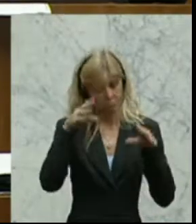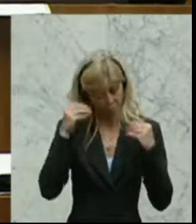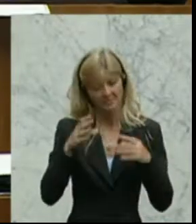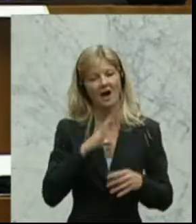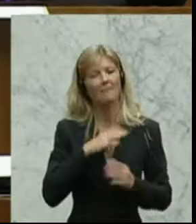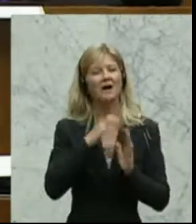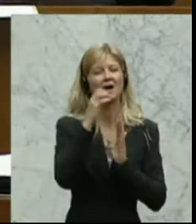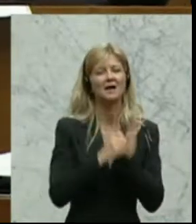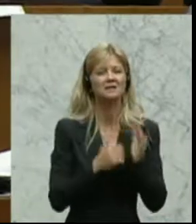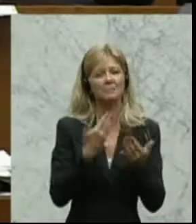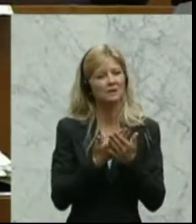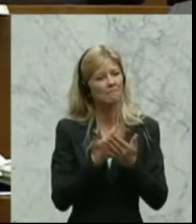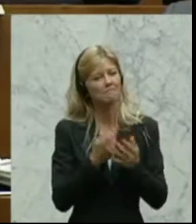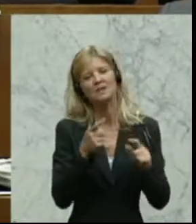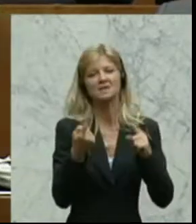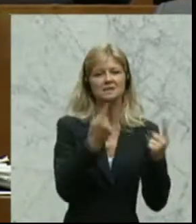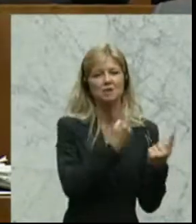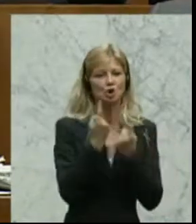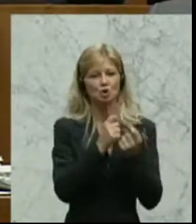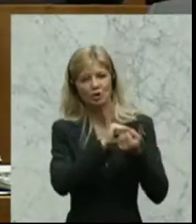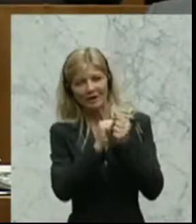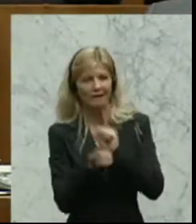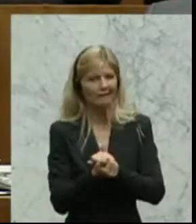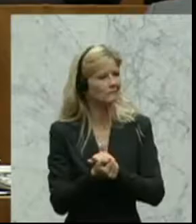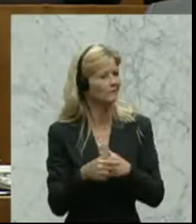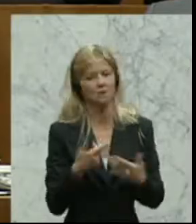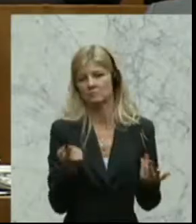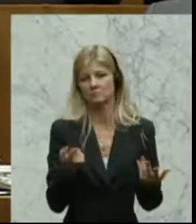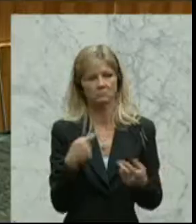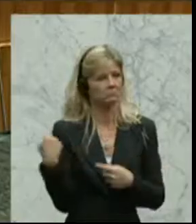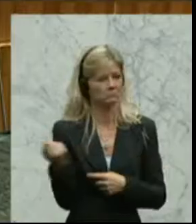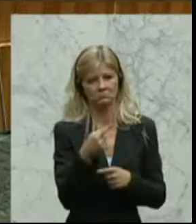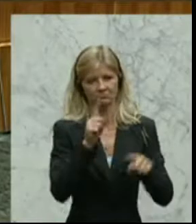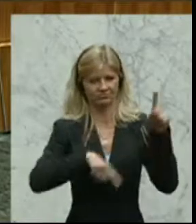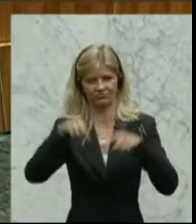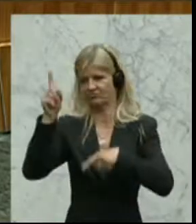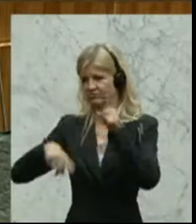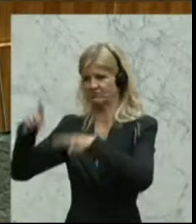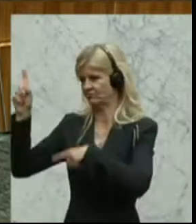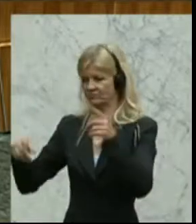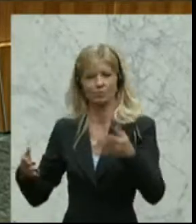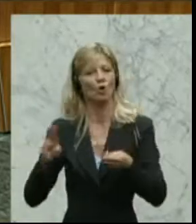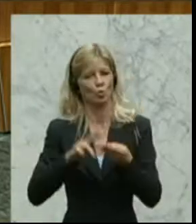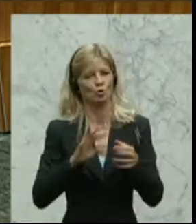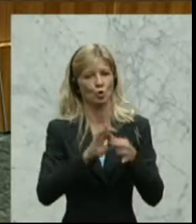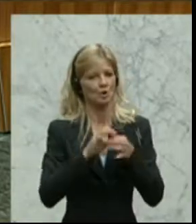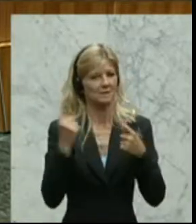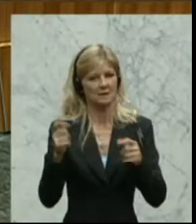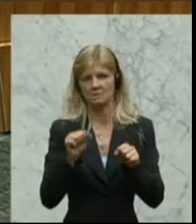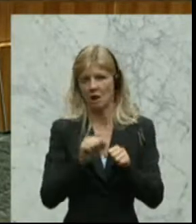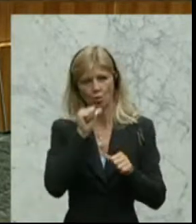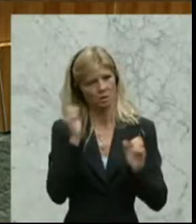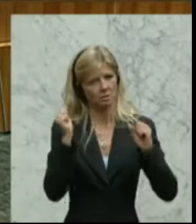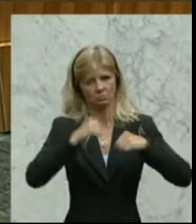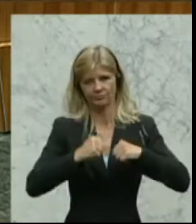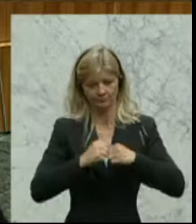Situation sind offensichtlich, da seid ihr euch uneinig in der Koalition, und das ist eher etwas, was uns Sorge bereitet. Denn